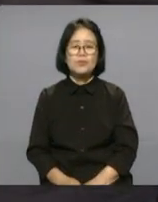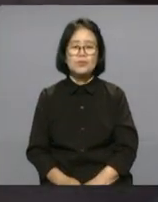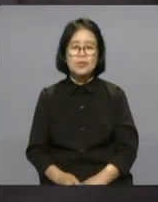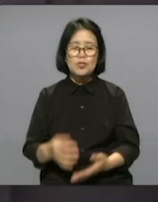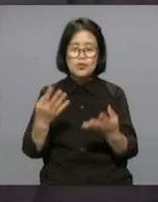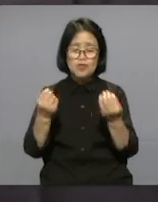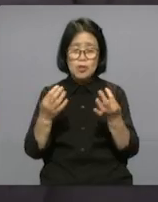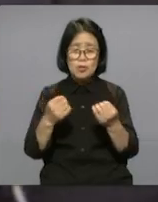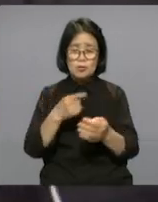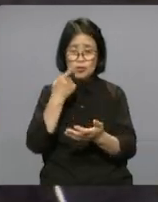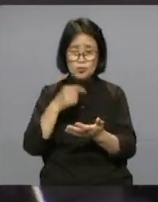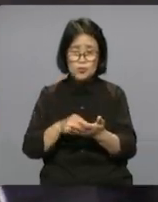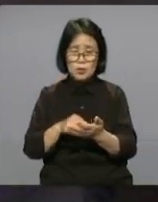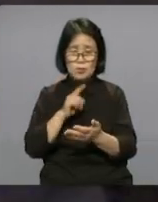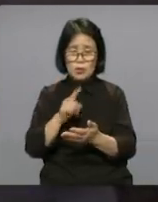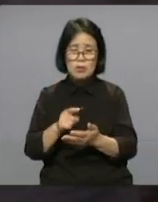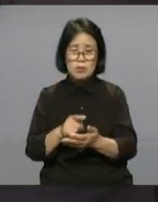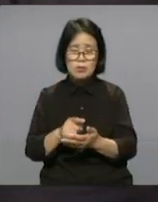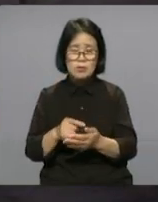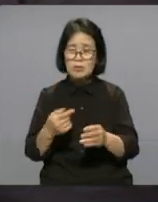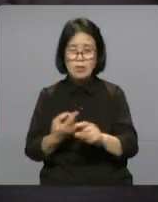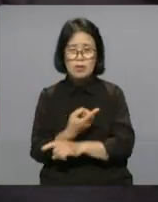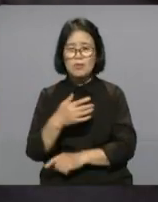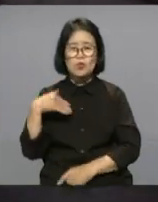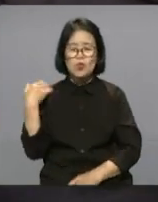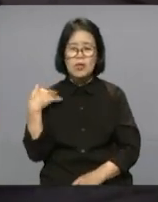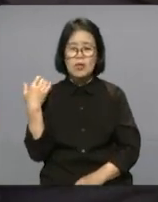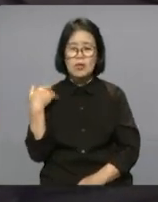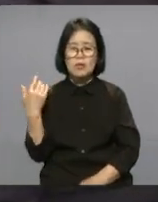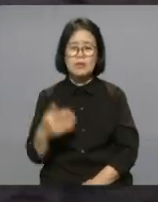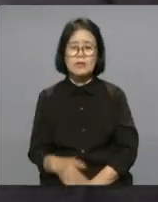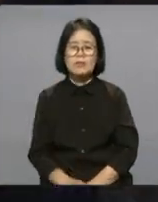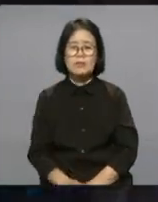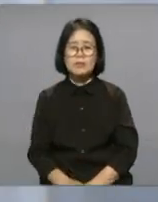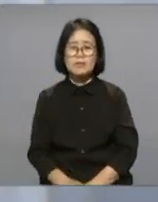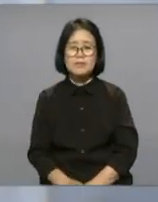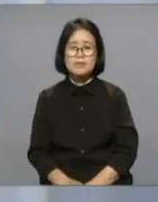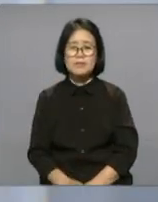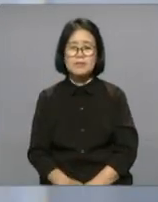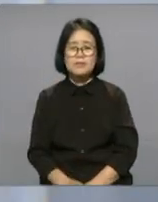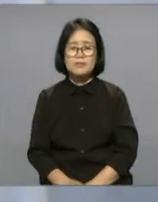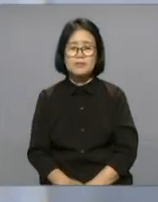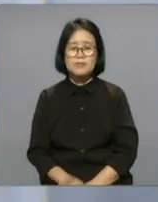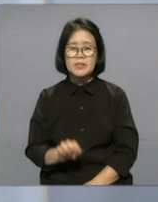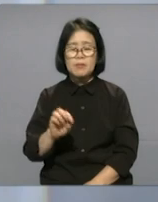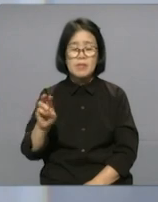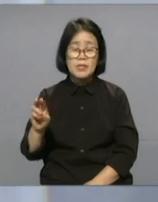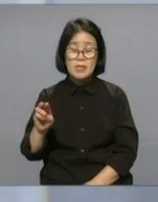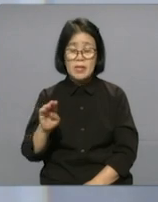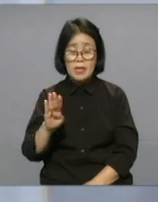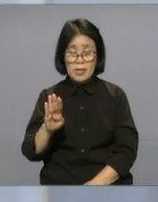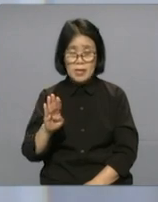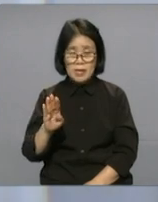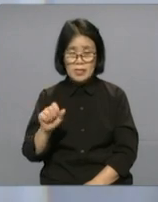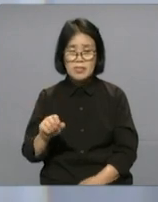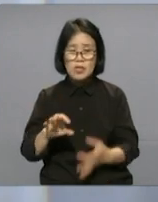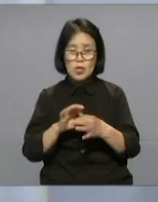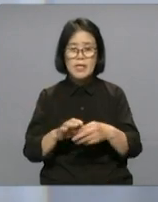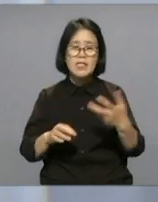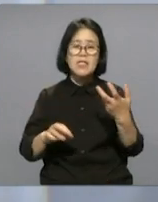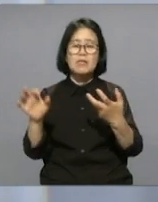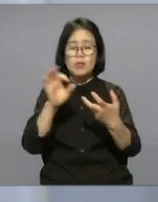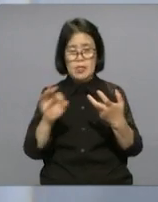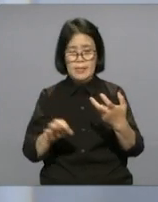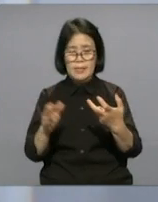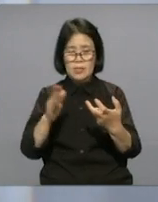수학은 다들 쉽다 하던데 다른 거는 모르겠어요. EBS 연계는 70%